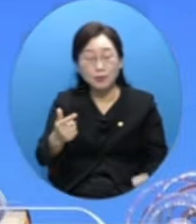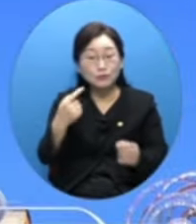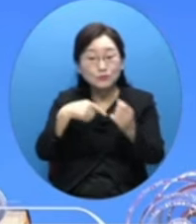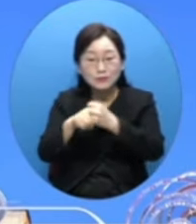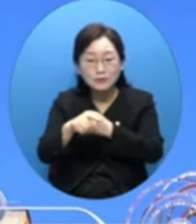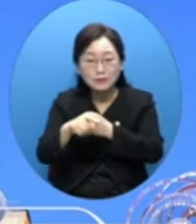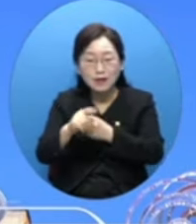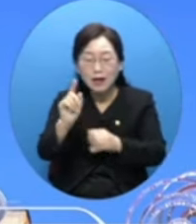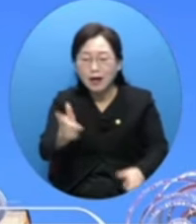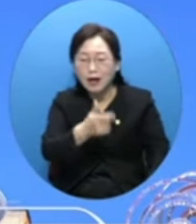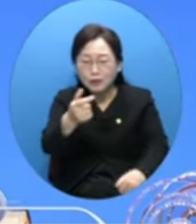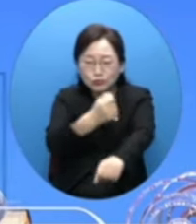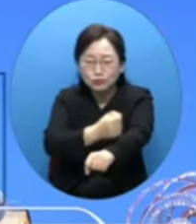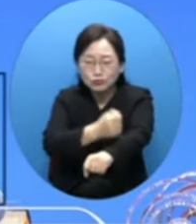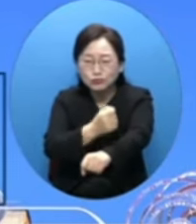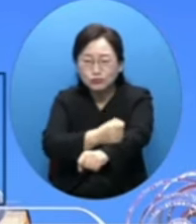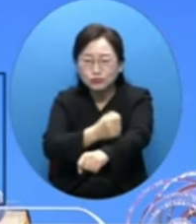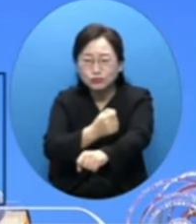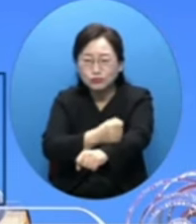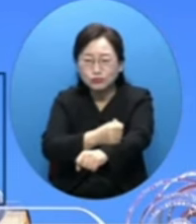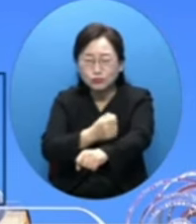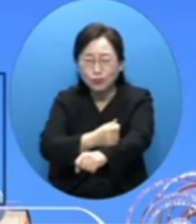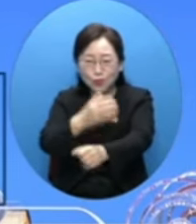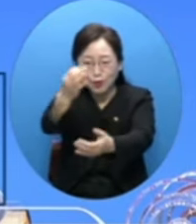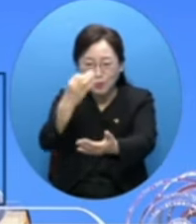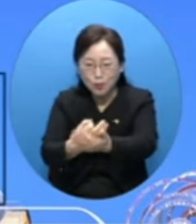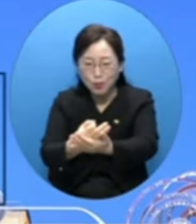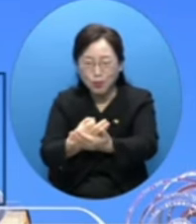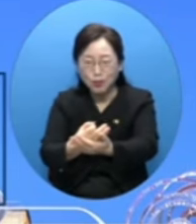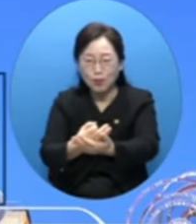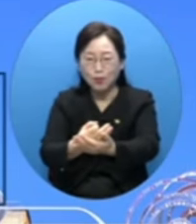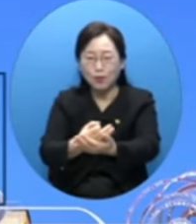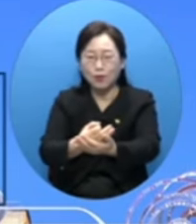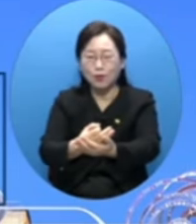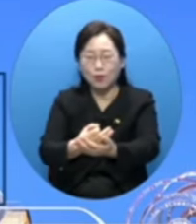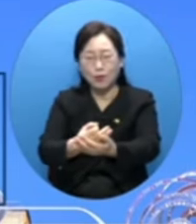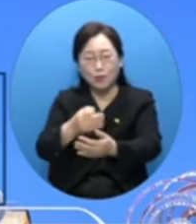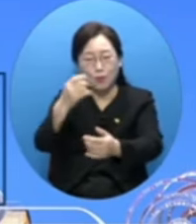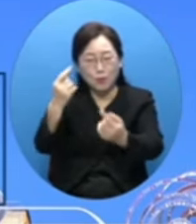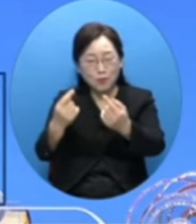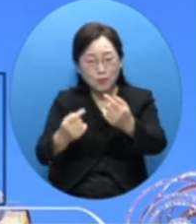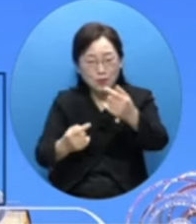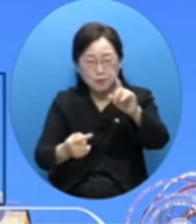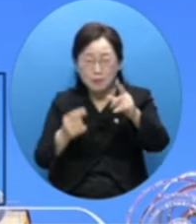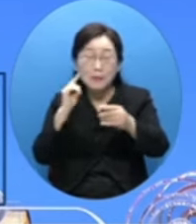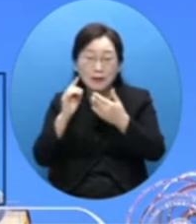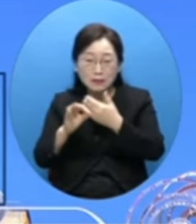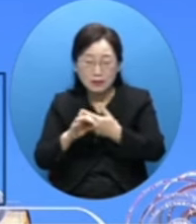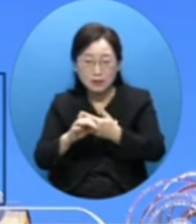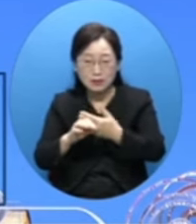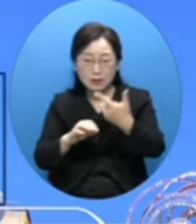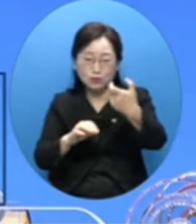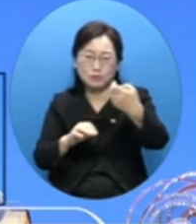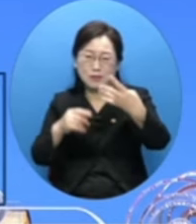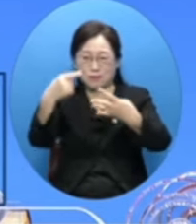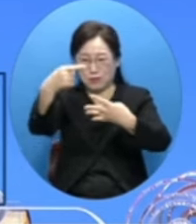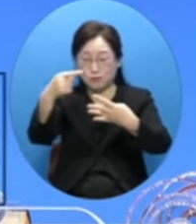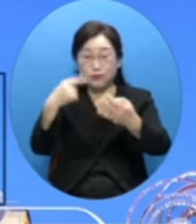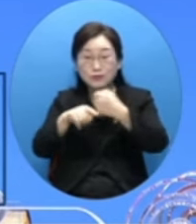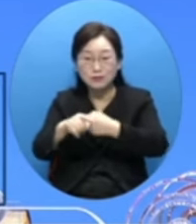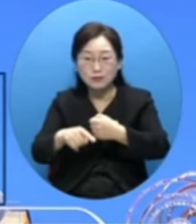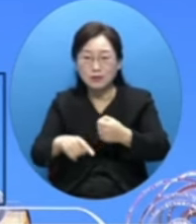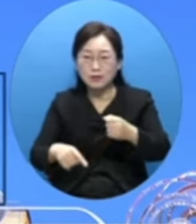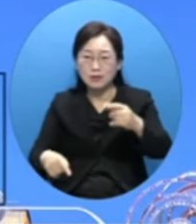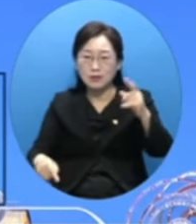품삯인 한 데나리온의 64분의 1입니다. 오늘 우리가 하루에 10만 원을 번다고 하면 약 1560원 정도